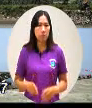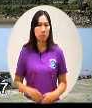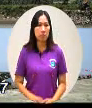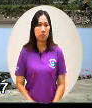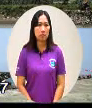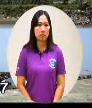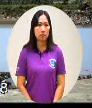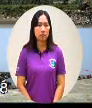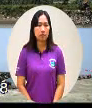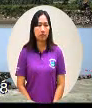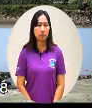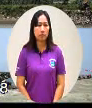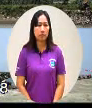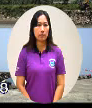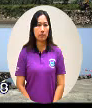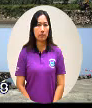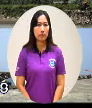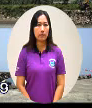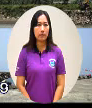再一分钟了。